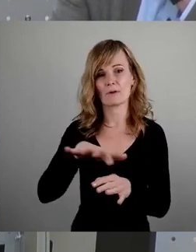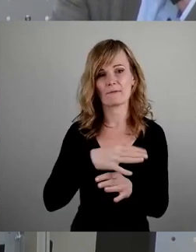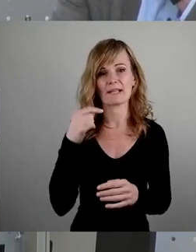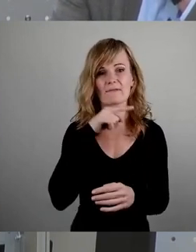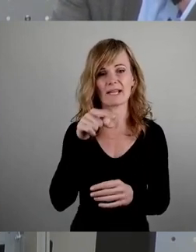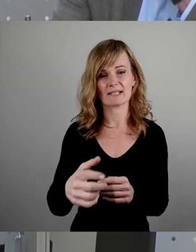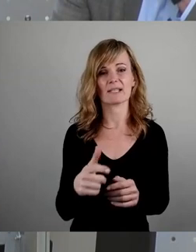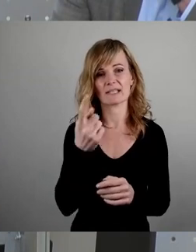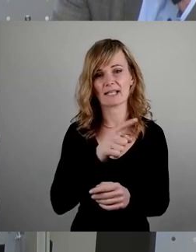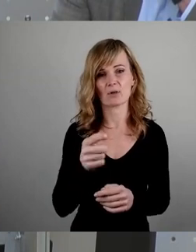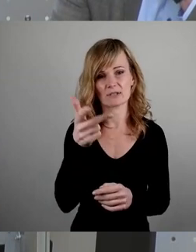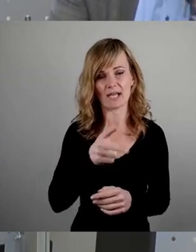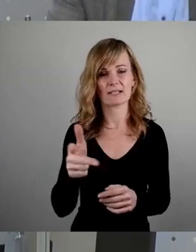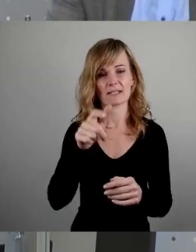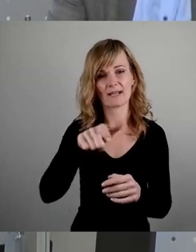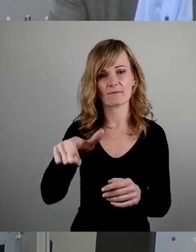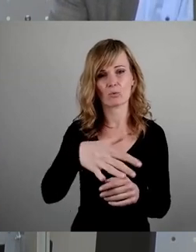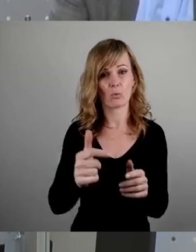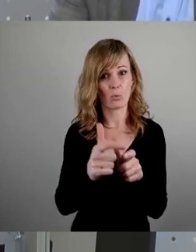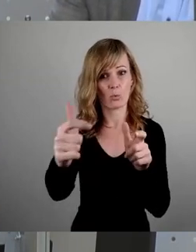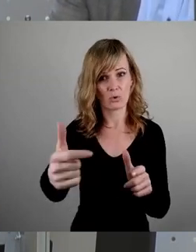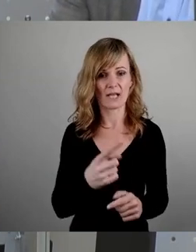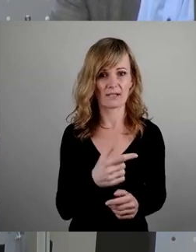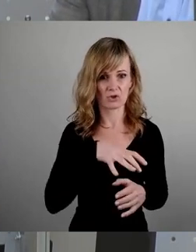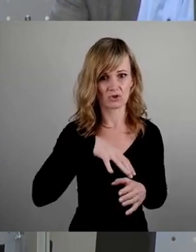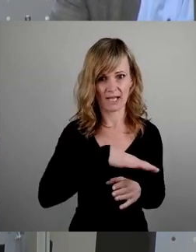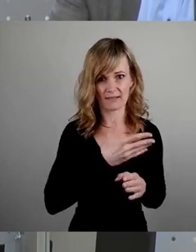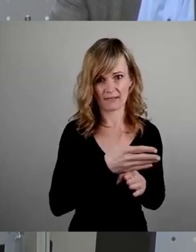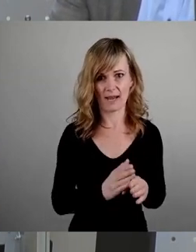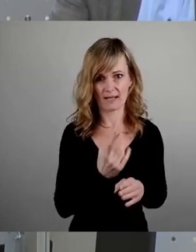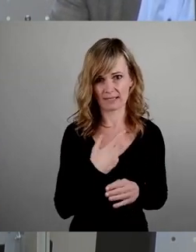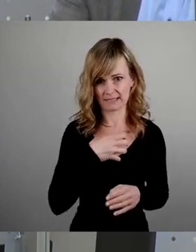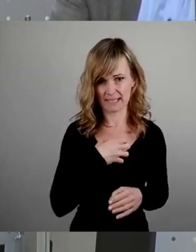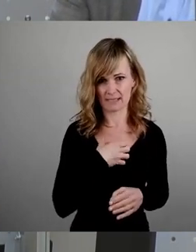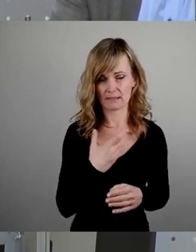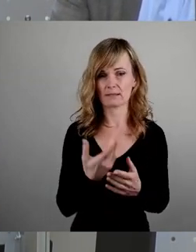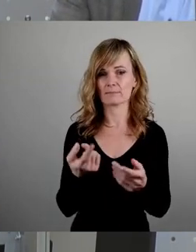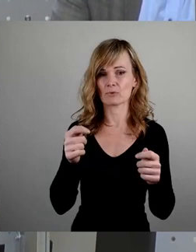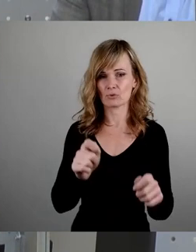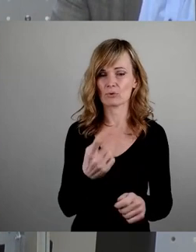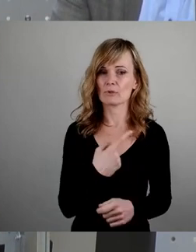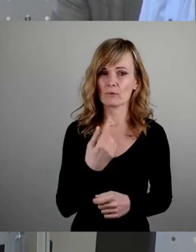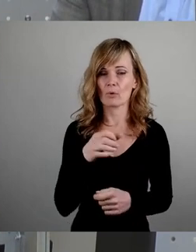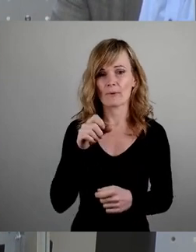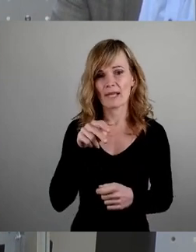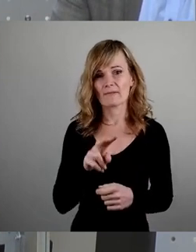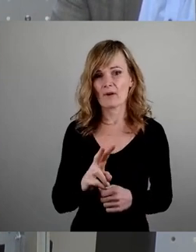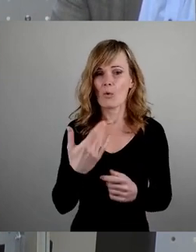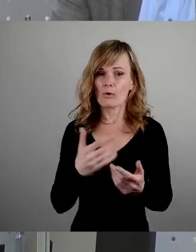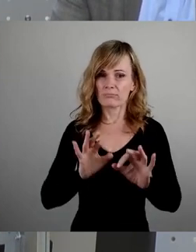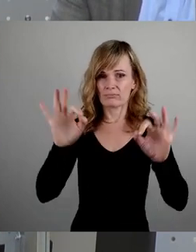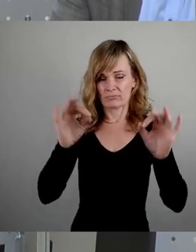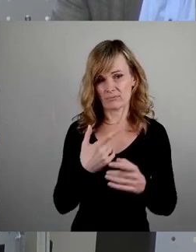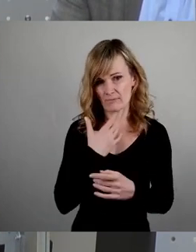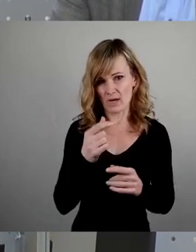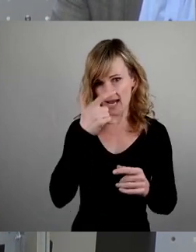und größer als der ein oder andere Stadtteil. Wenn wir den Beschluss zum Vorrang unserer Attraktivitätssteigerung des ÖPNV ernst nehmen wollen, können wir hier